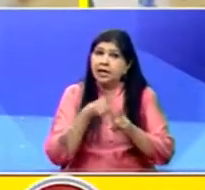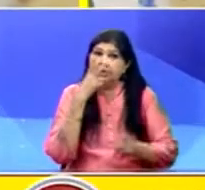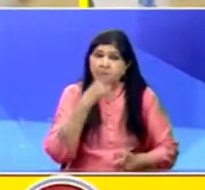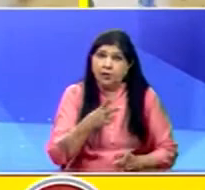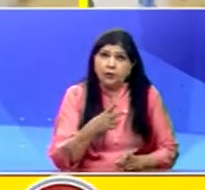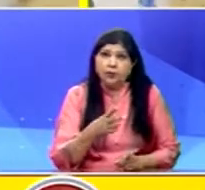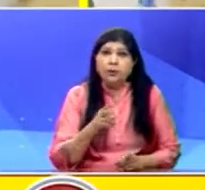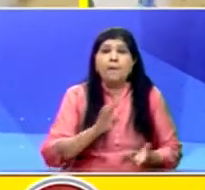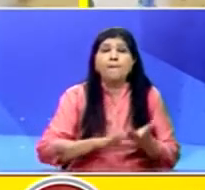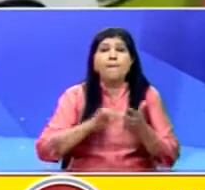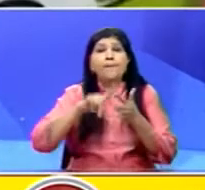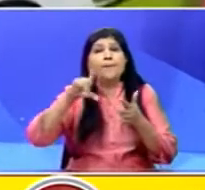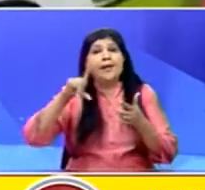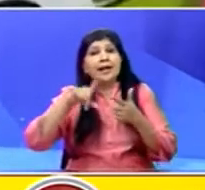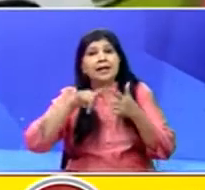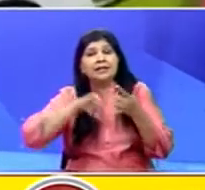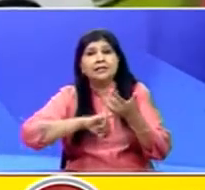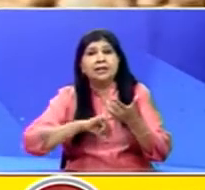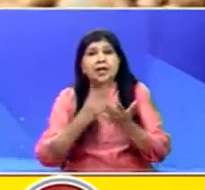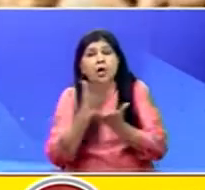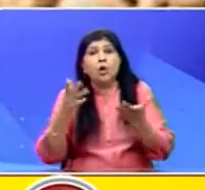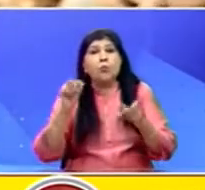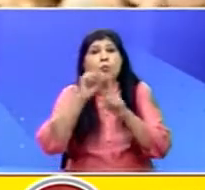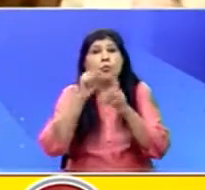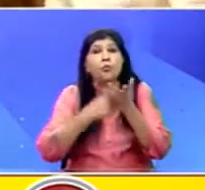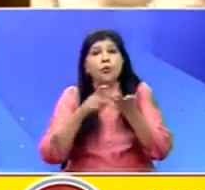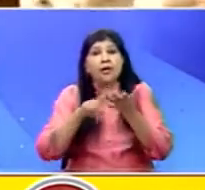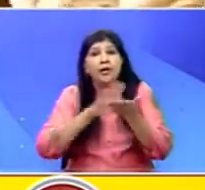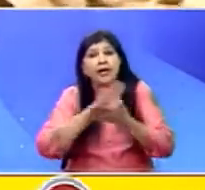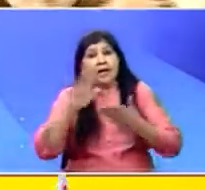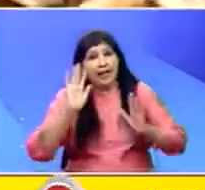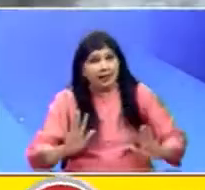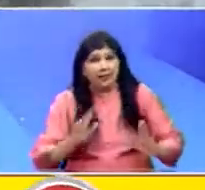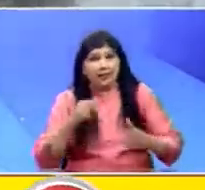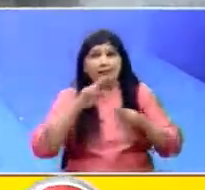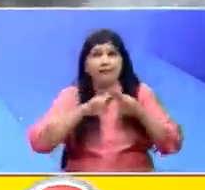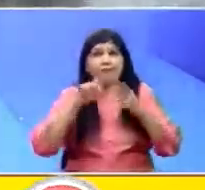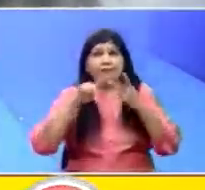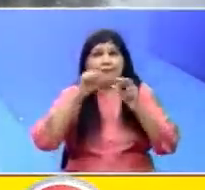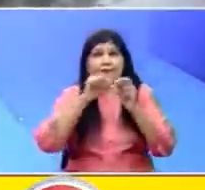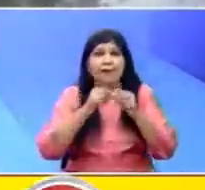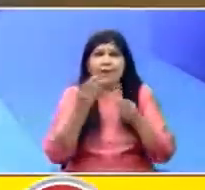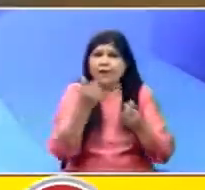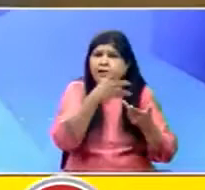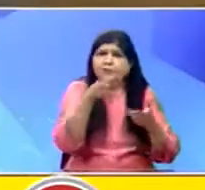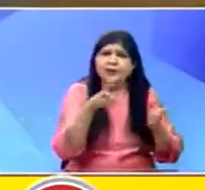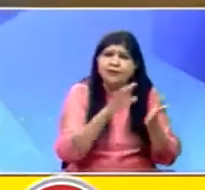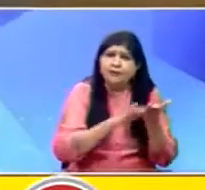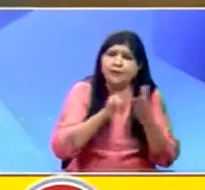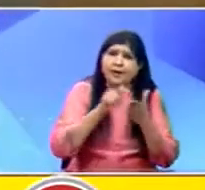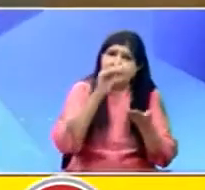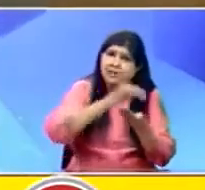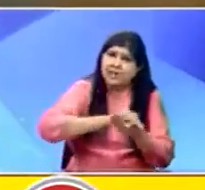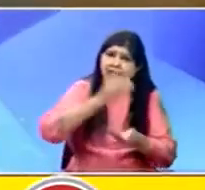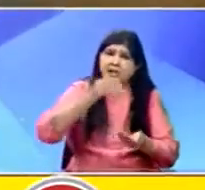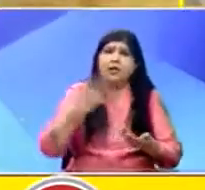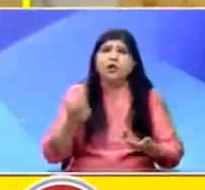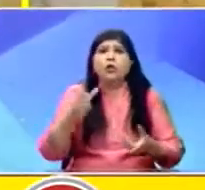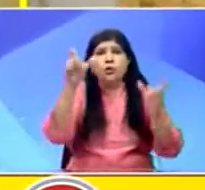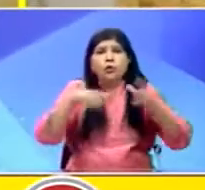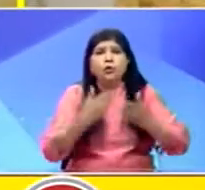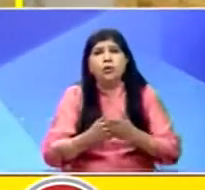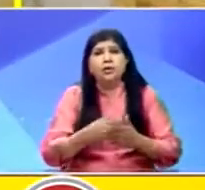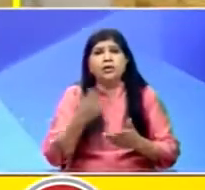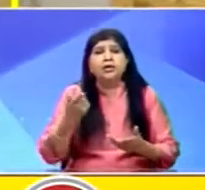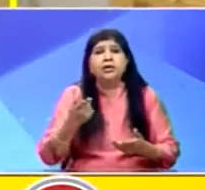तो मिलेट्स में भरपूर प्रोटीन, फाइबर और मिनरल्स मौजूद होते हैं। कई लोग तो